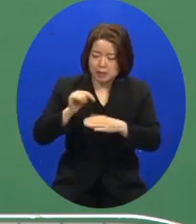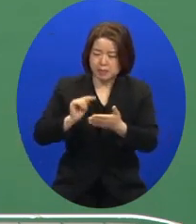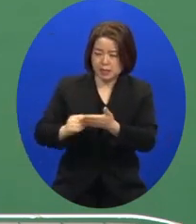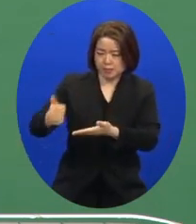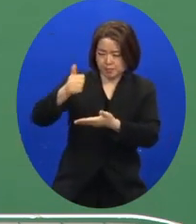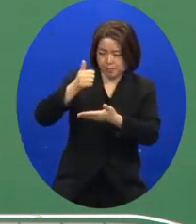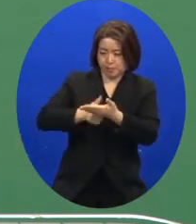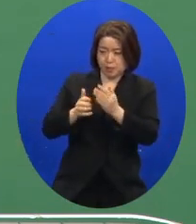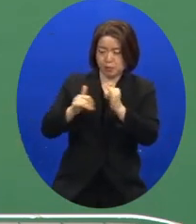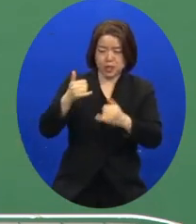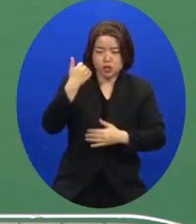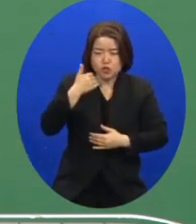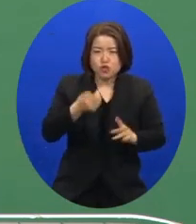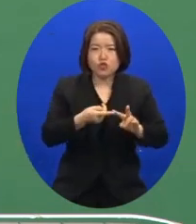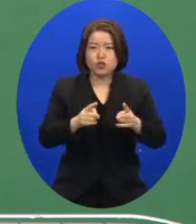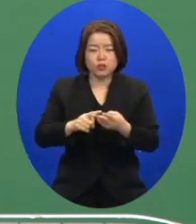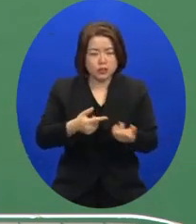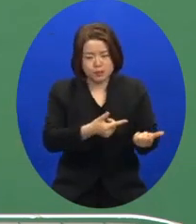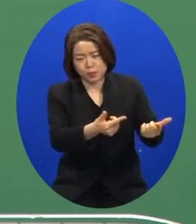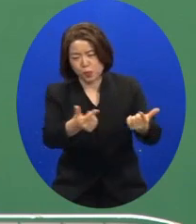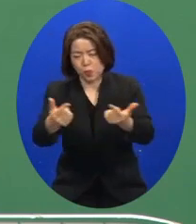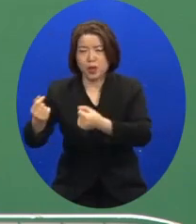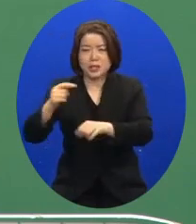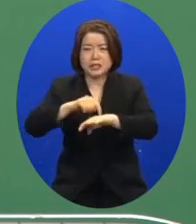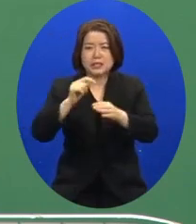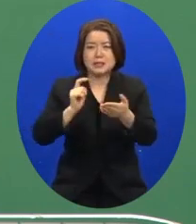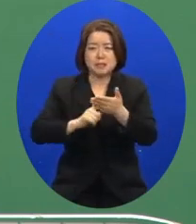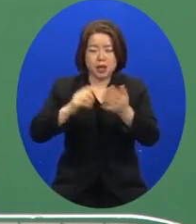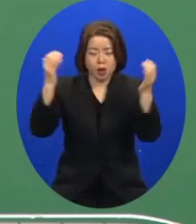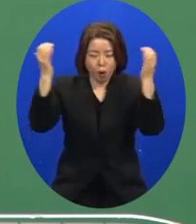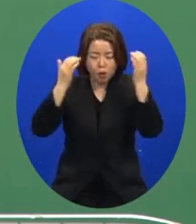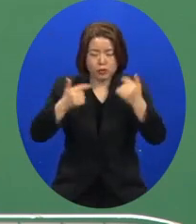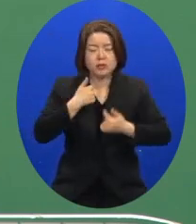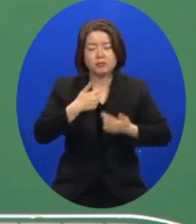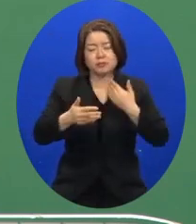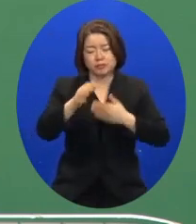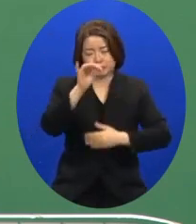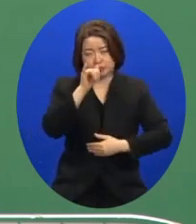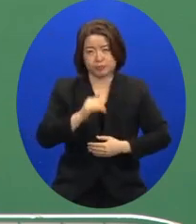사람은 누구나 다 그 마음에 고통을 겪습니다.